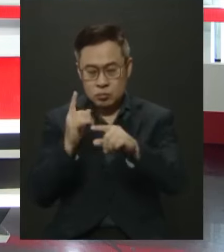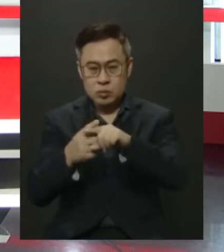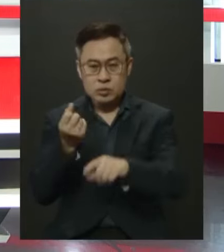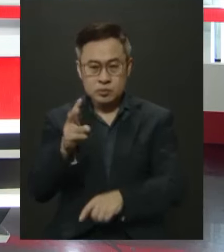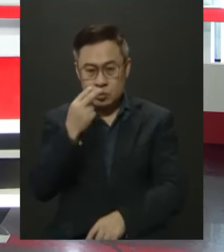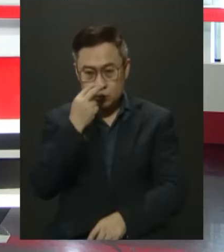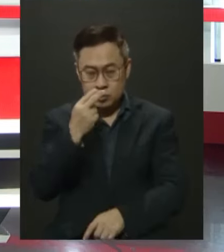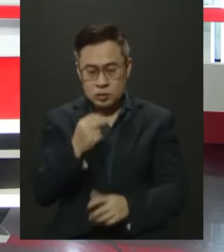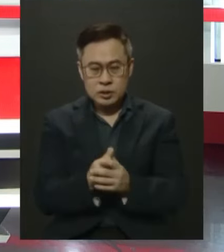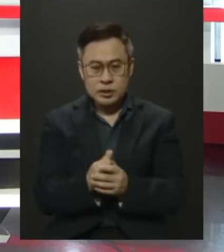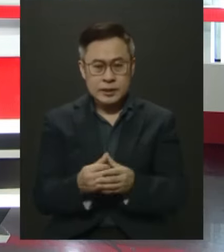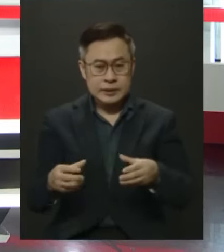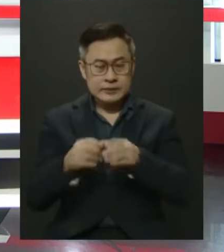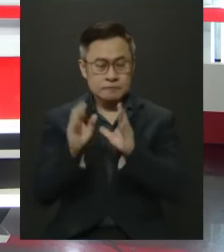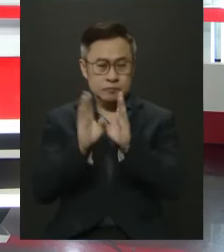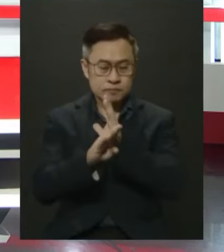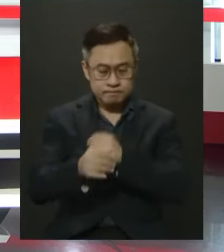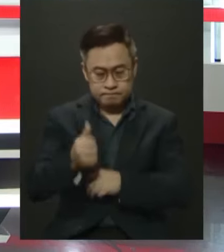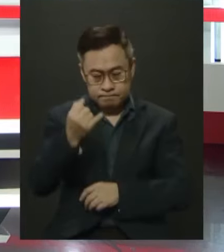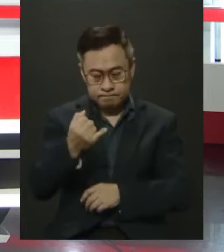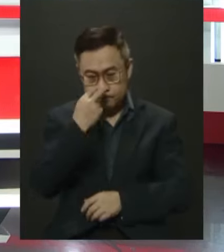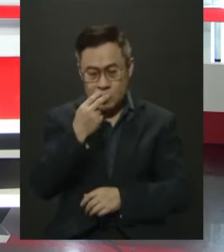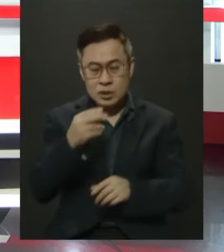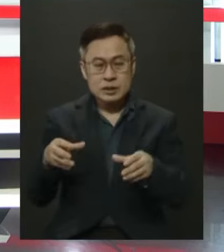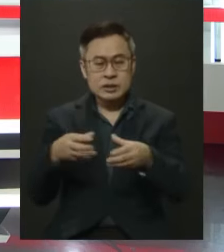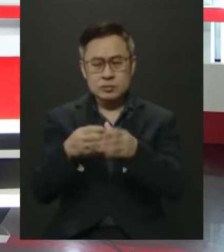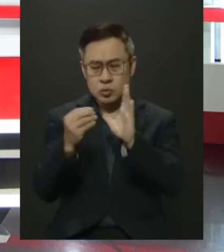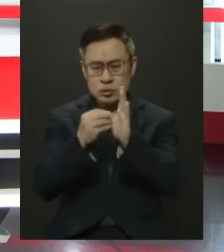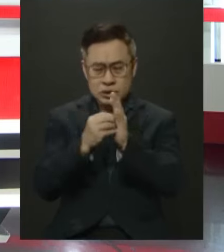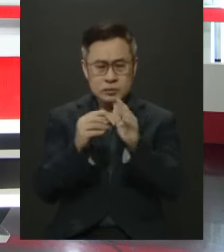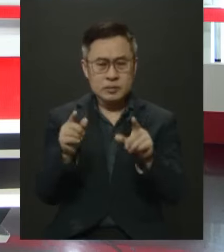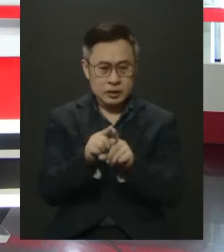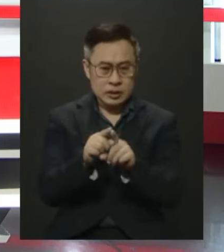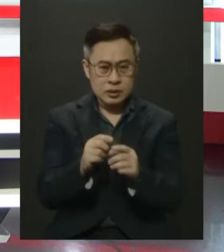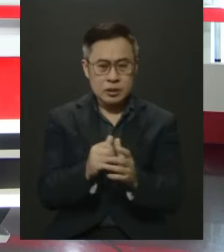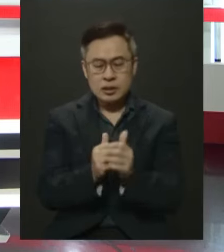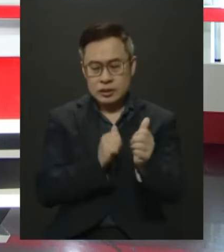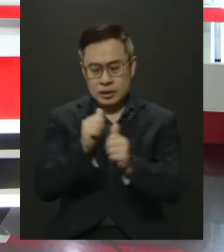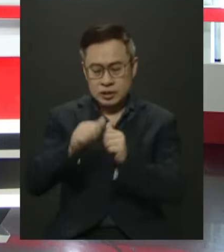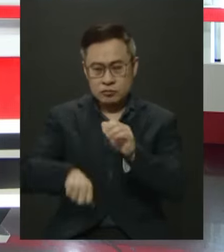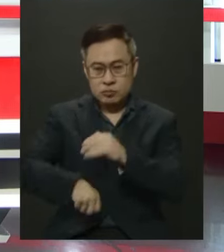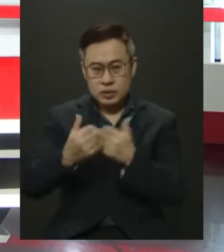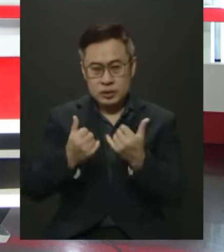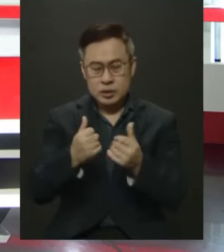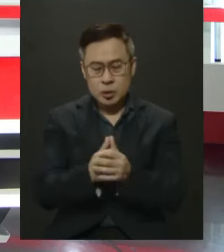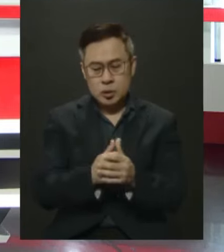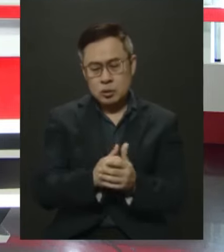ป์กับบุรีรัมย์ผลงานจะเป็นอย่างไรเช่นเดียวกับ True Bangkok นะก็ต้องดูว่าแม่ออกสตาร์ทในช่วงต้นฤดูกาลอาจจ